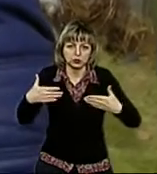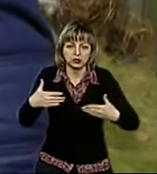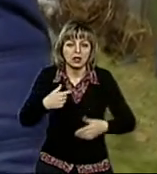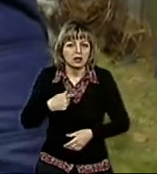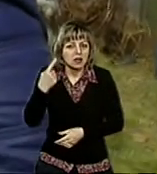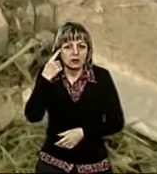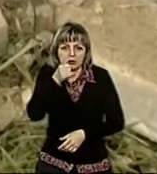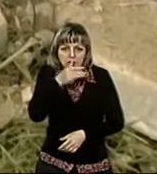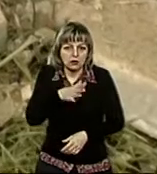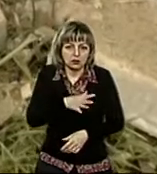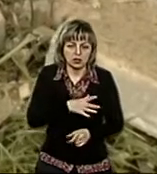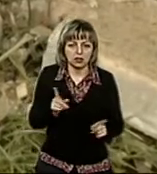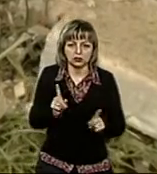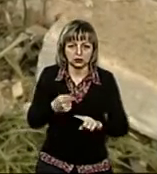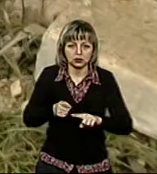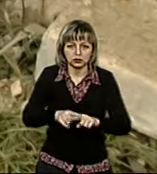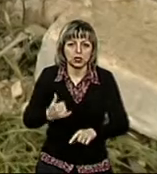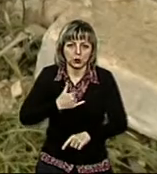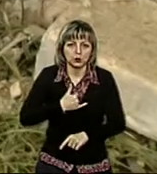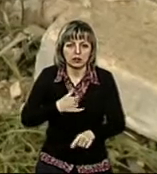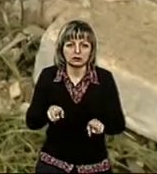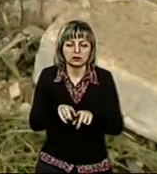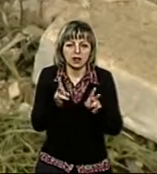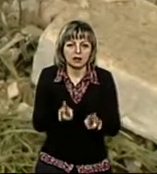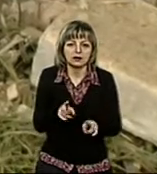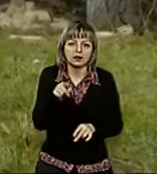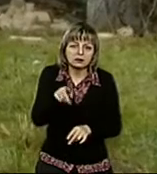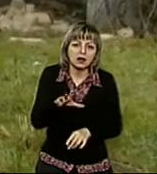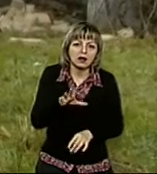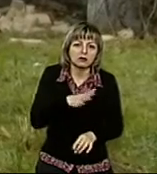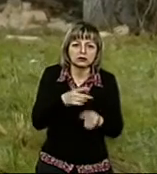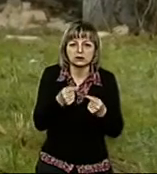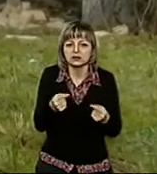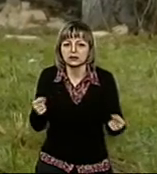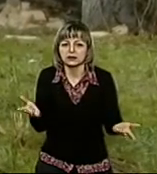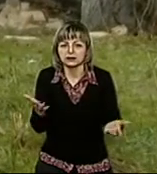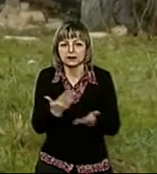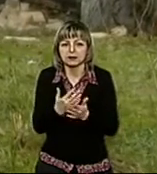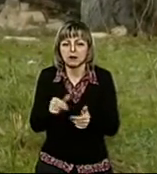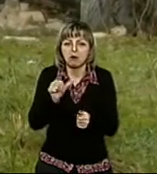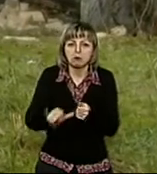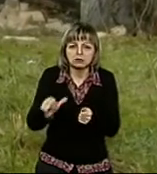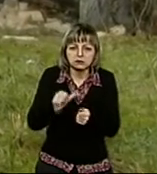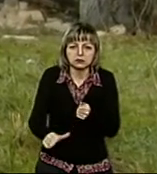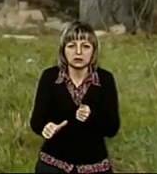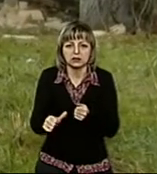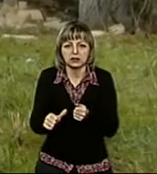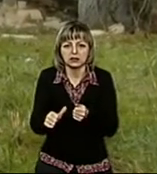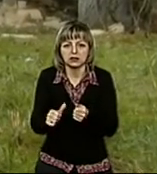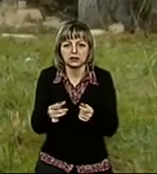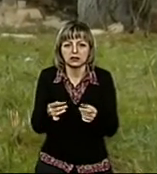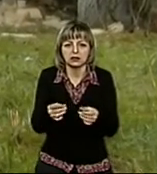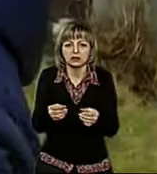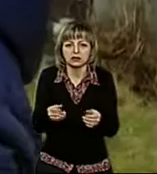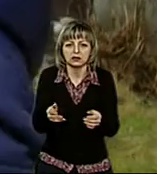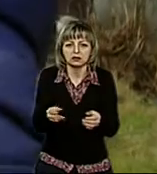навіть подумати не могла, що це в нас тут таке. Там були горючі всякі бензин, всякі там розчинники, і